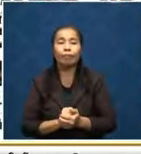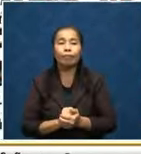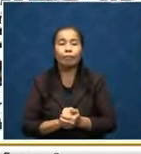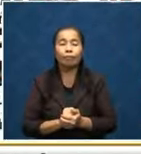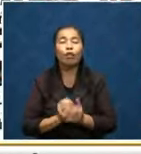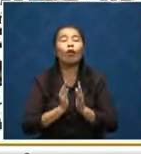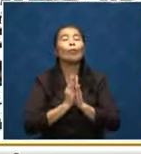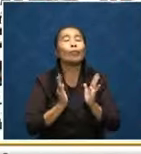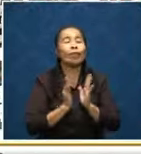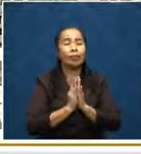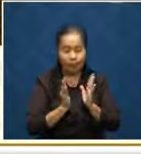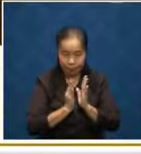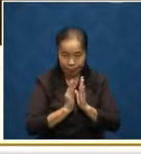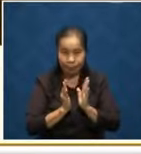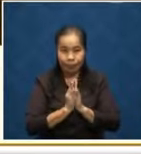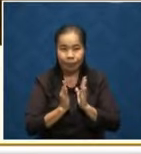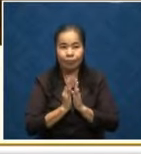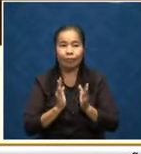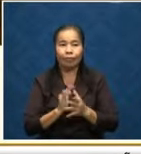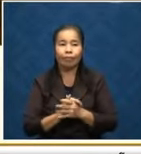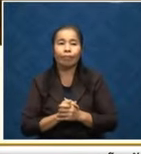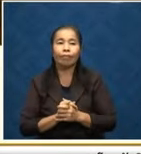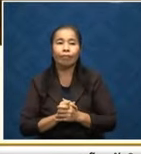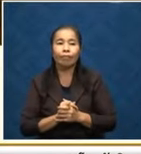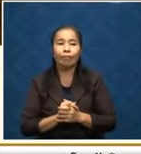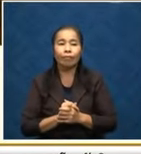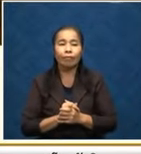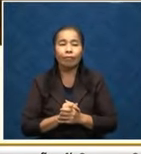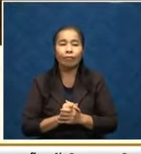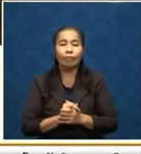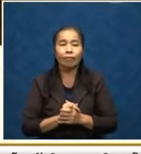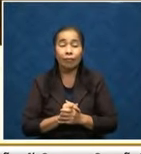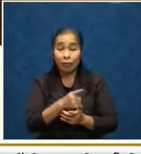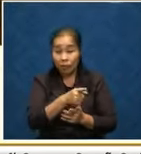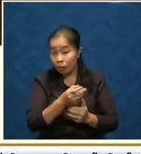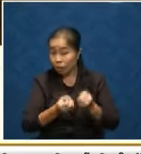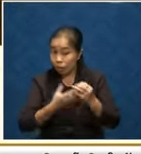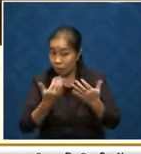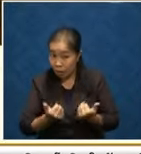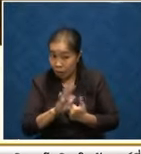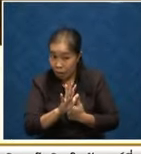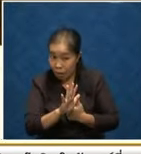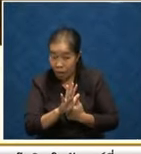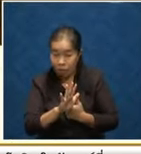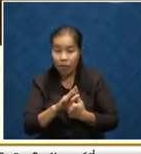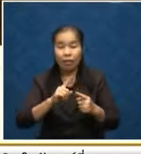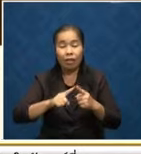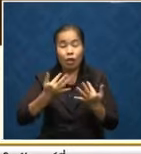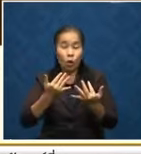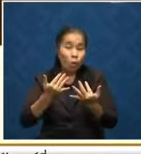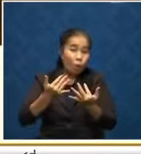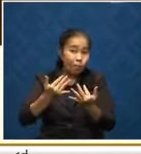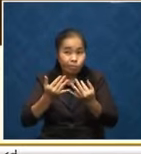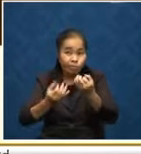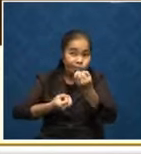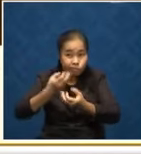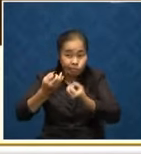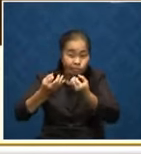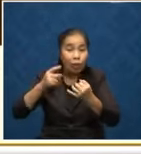บคุณท่านคุณครูมานิตครับท่านไม่แสดงเหตุผลตอนนี้แต่ท่านถ้าเห็นจะแสดงไปหลัง